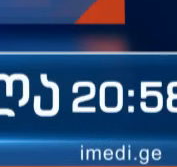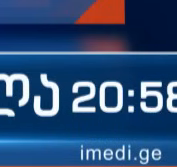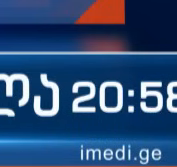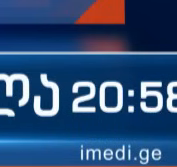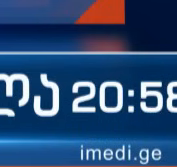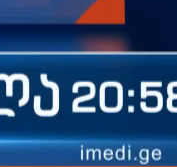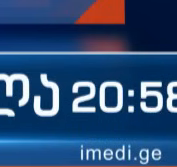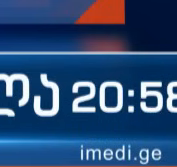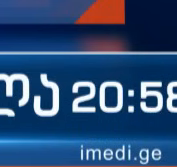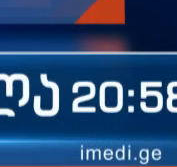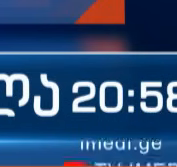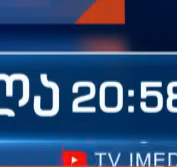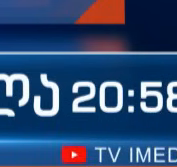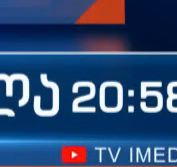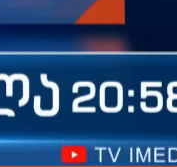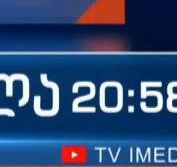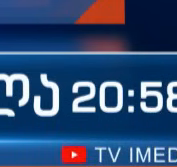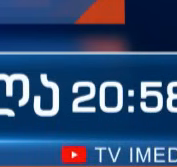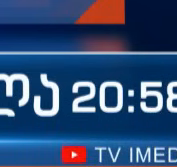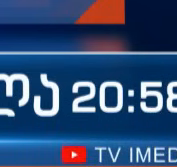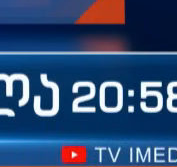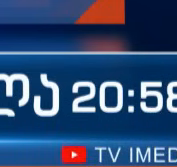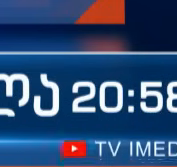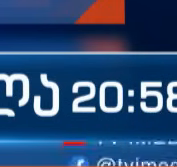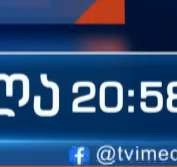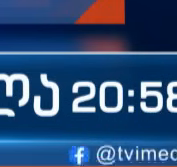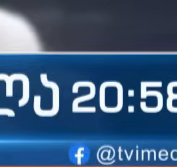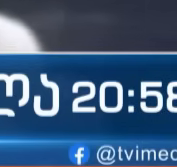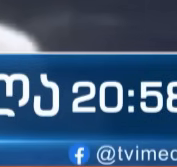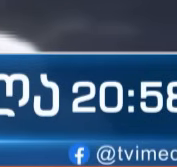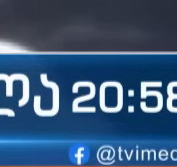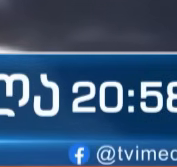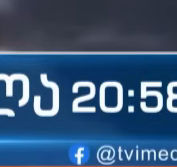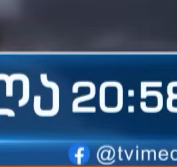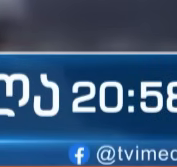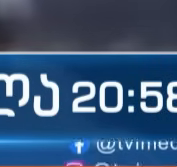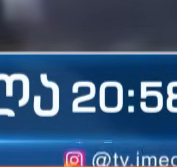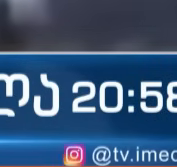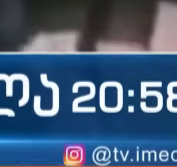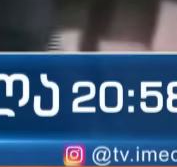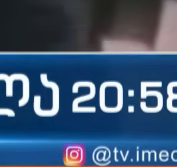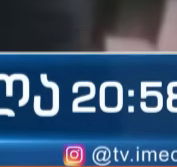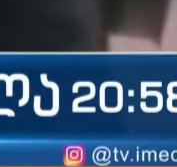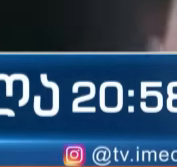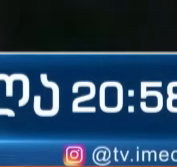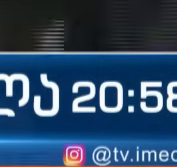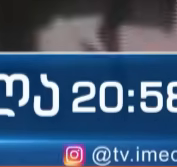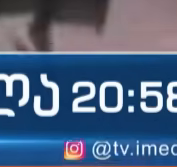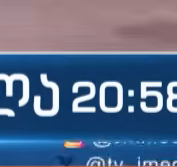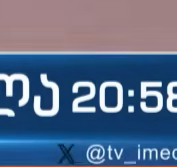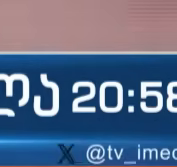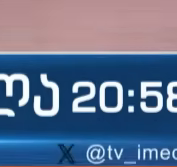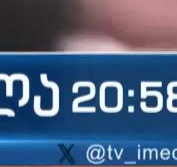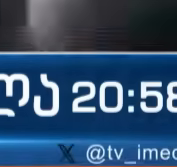Soso Jajulianis ojakhis, akhloblebis mtsukharebas am didi danakargis gamo. Soso Jajuliani 65 tslis